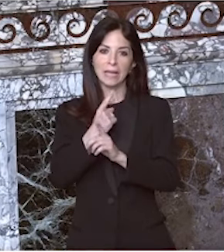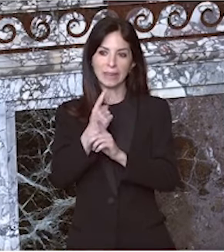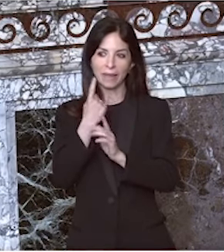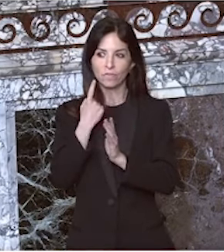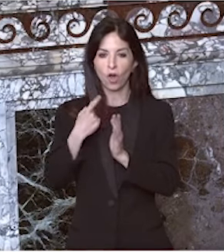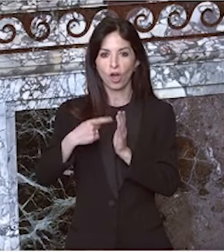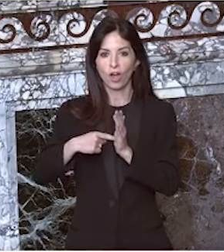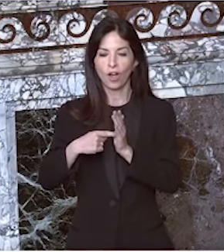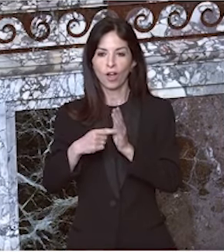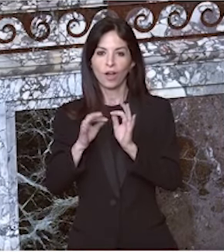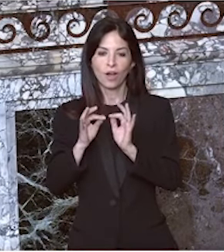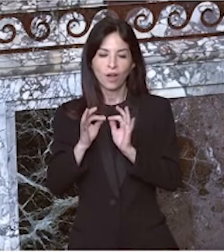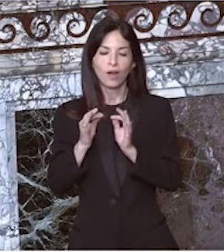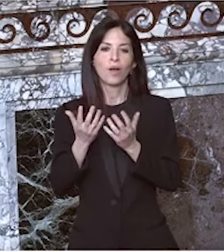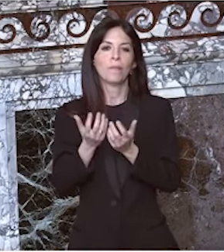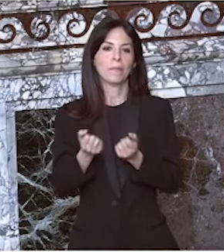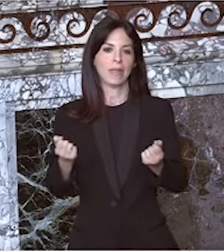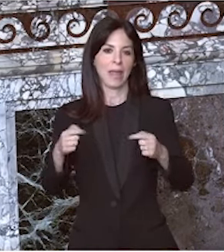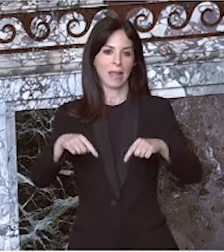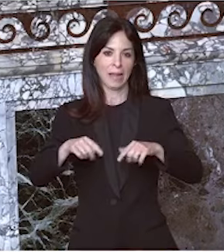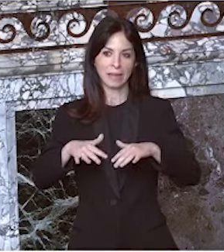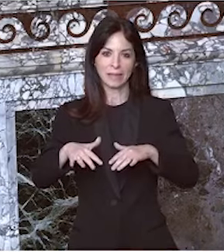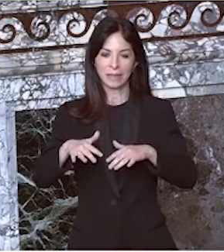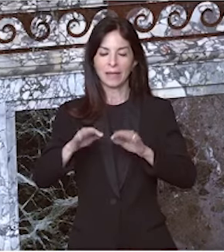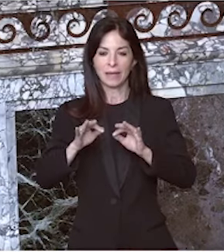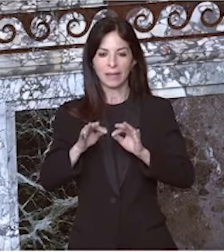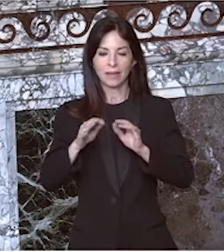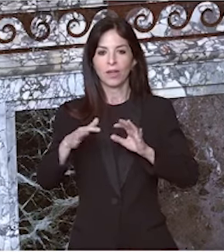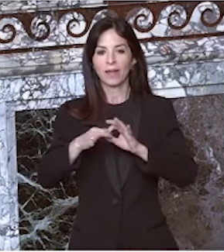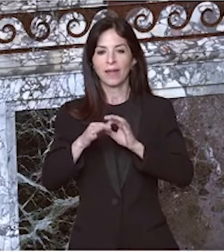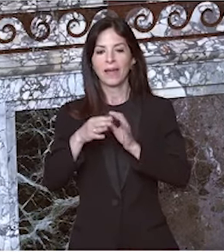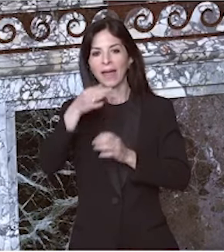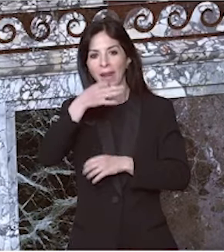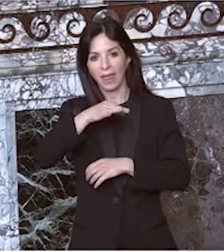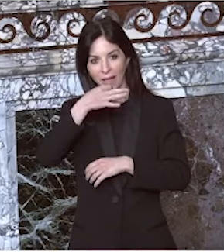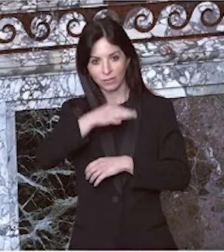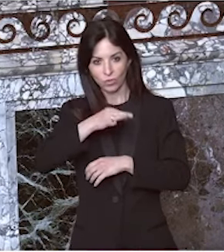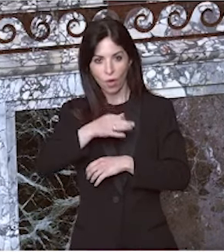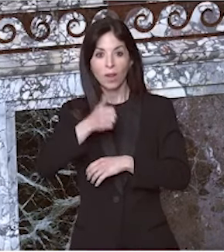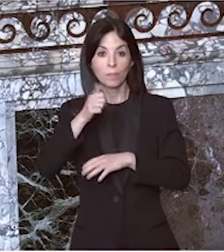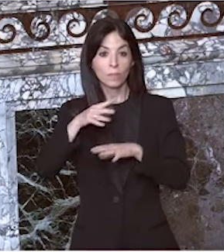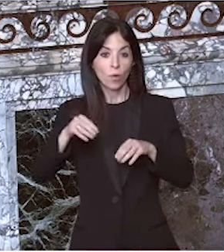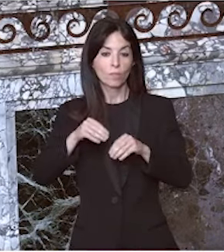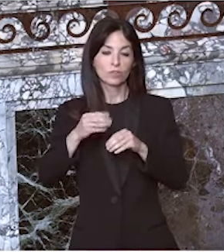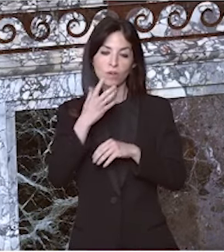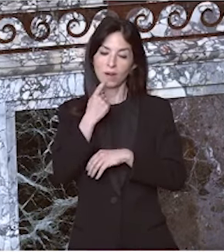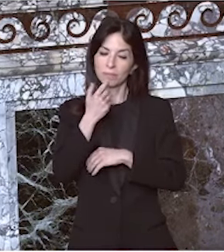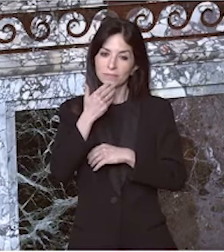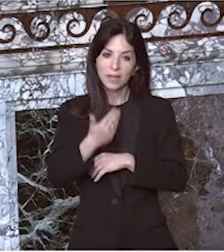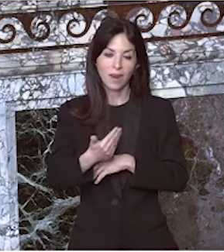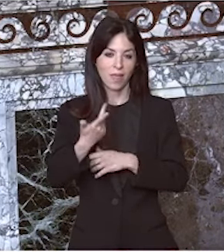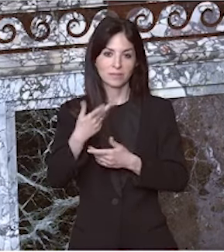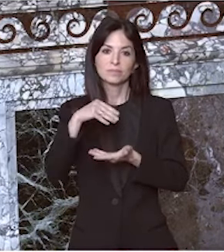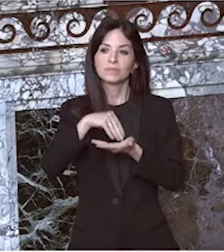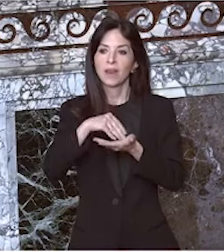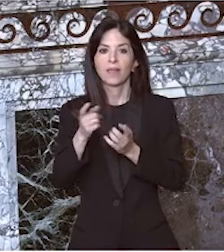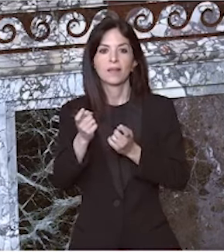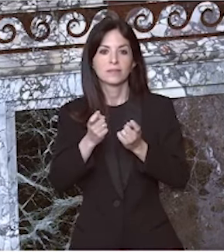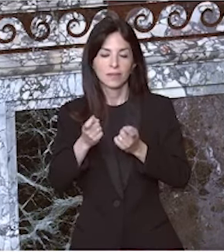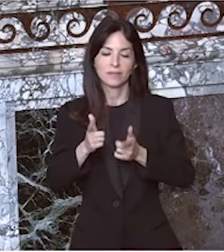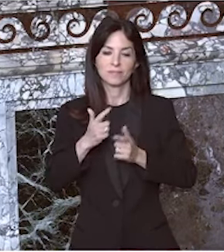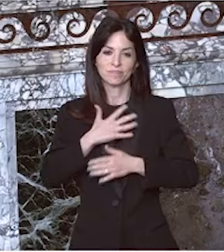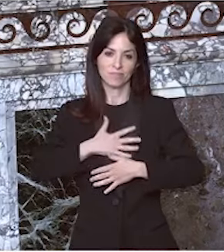per la mia relazione. Ma prima di iniziare voglio ringraziarvi per essere qui e ovviamente mi fa